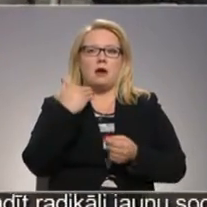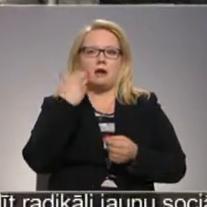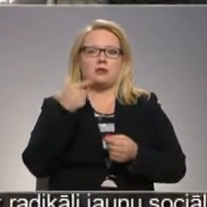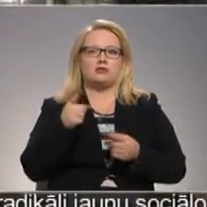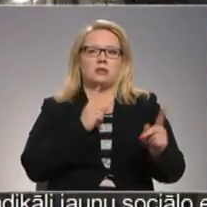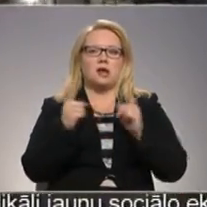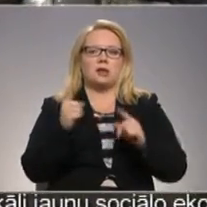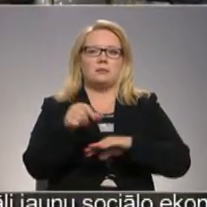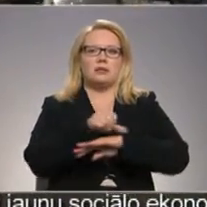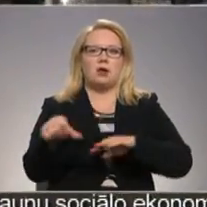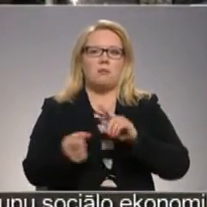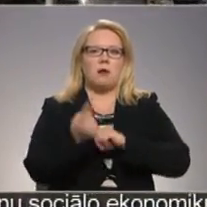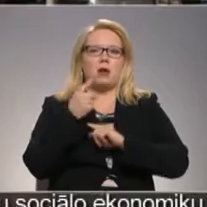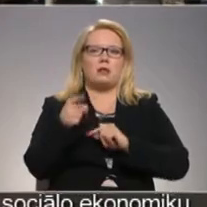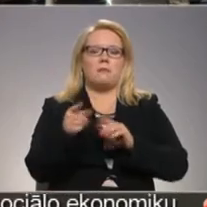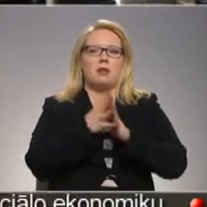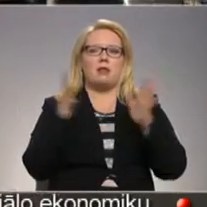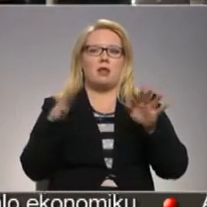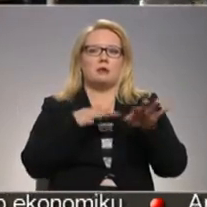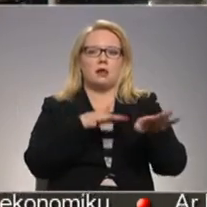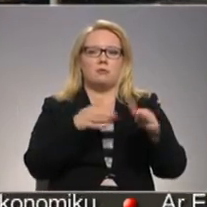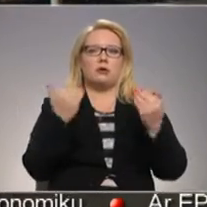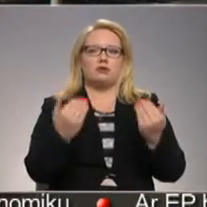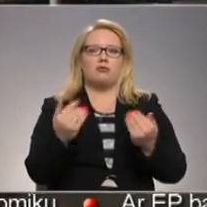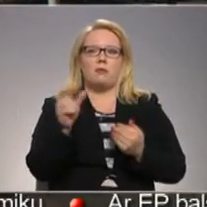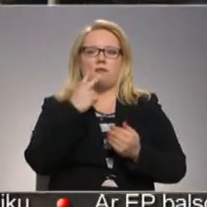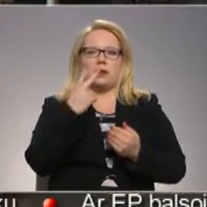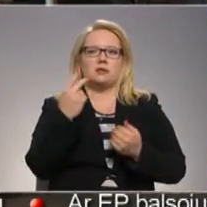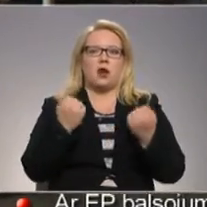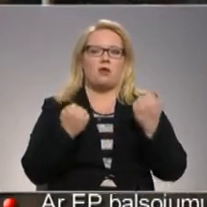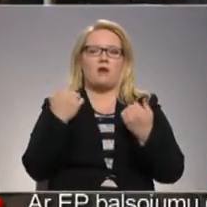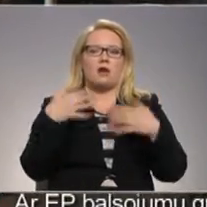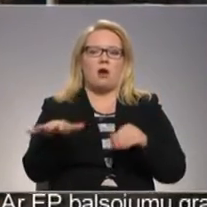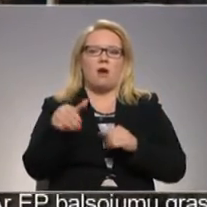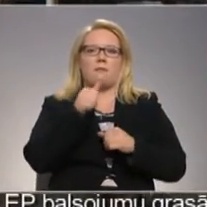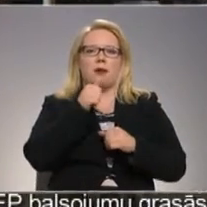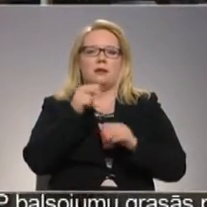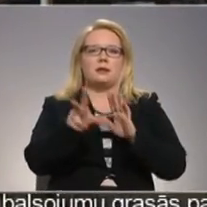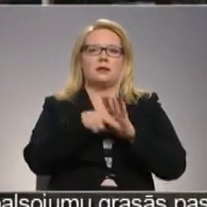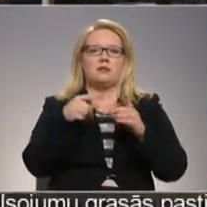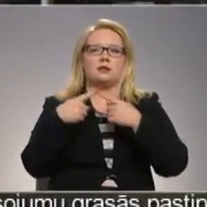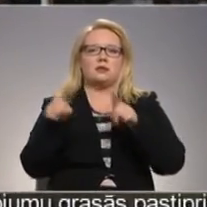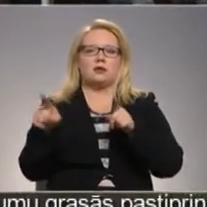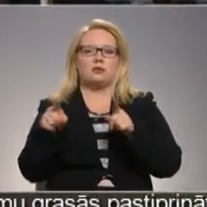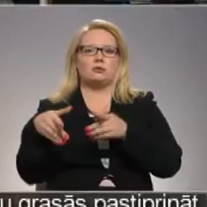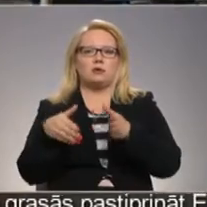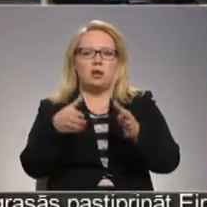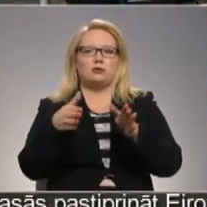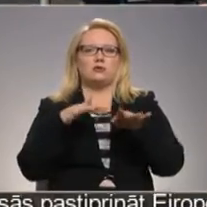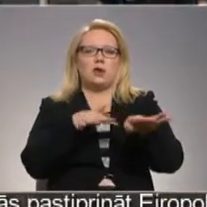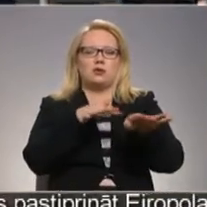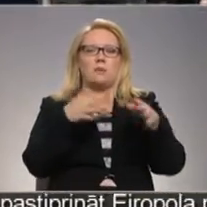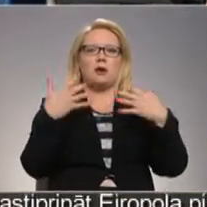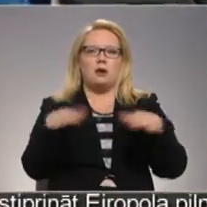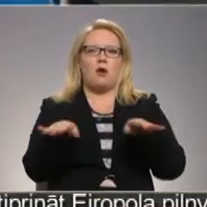satiksts ierobežojumi parādījās, šeit bija liela sastrēguma, tad šobrīd var redzēt to, ka autovadītāji tomēr jau mēģina izvēlēties kaut kādus alternatīvos maršrutus, un sastrēgumi jau ir arī